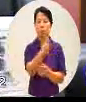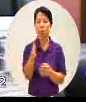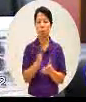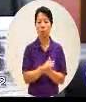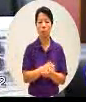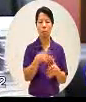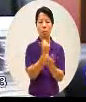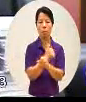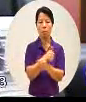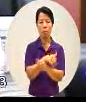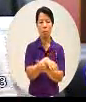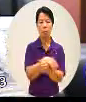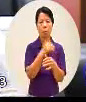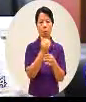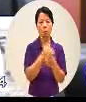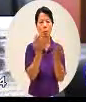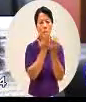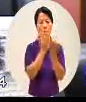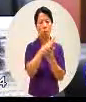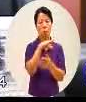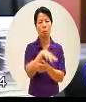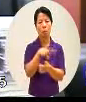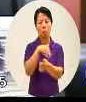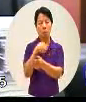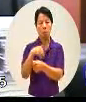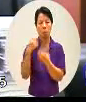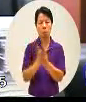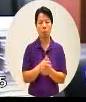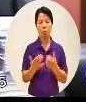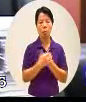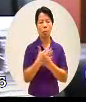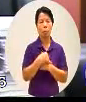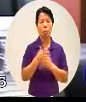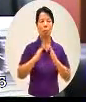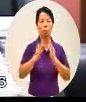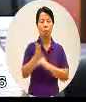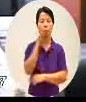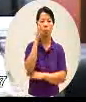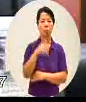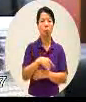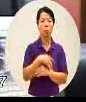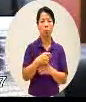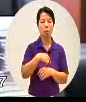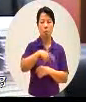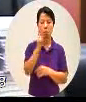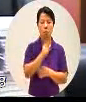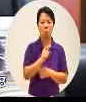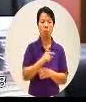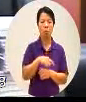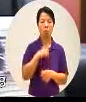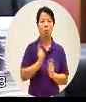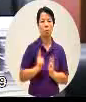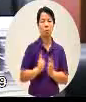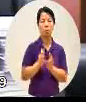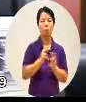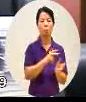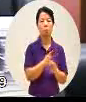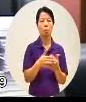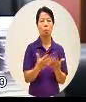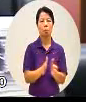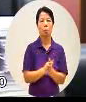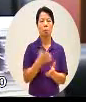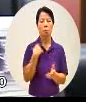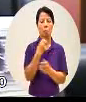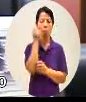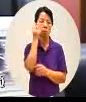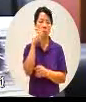历，对我们高雄市政府有帮助的，赶快去。你不要老是讲什么观